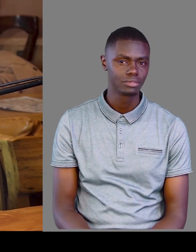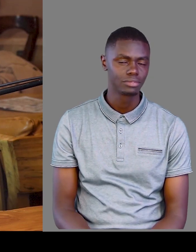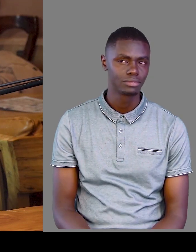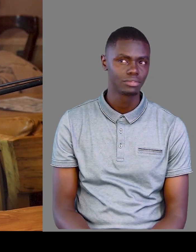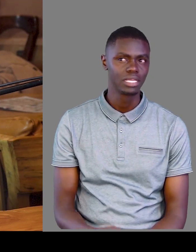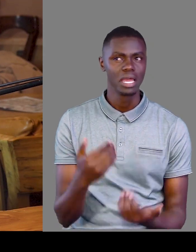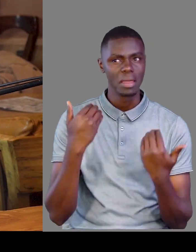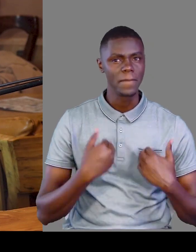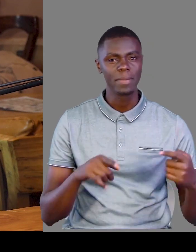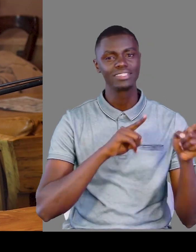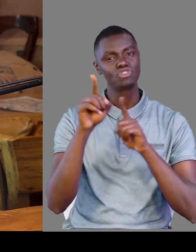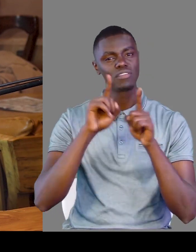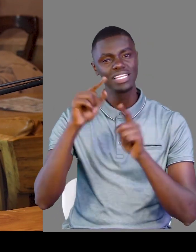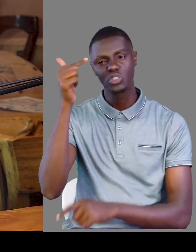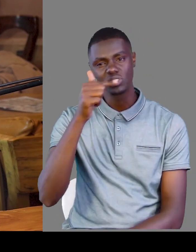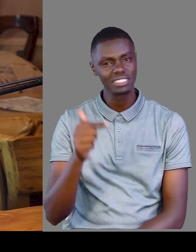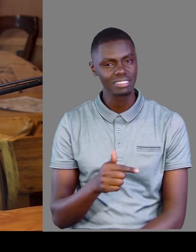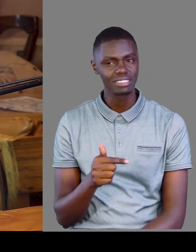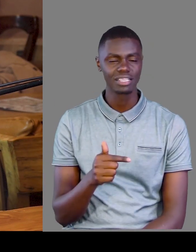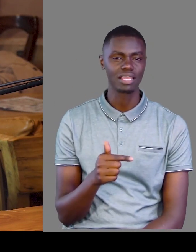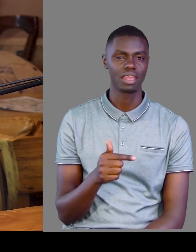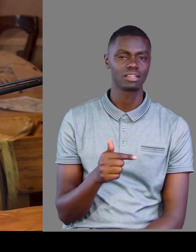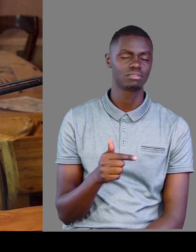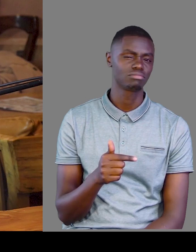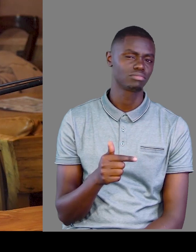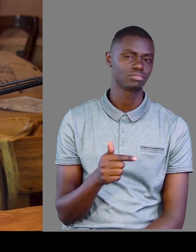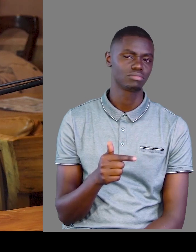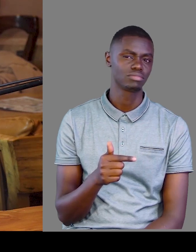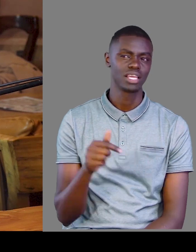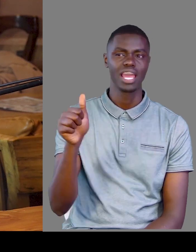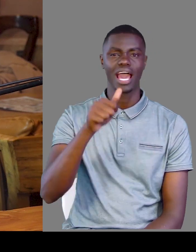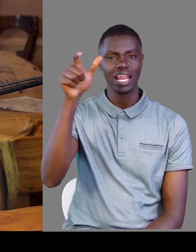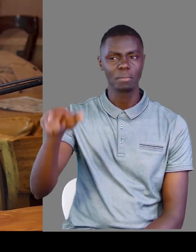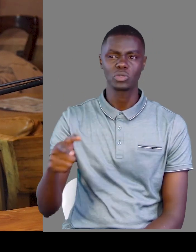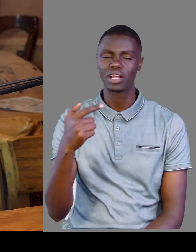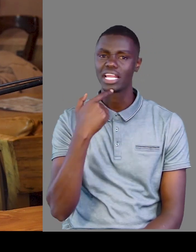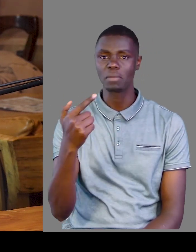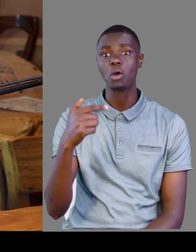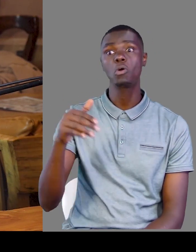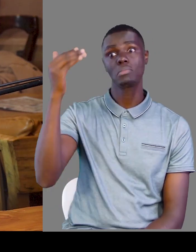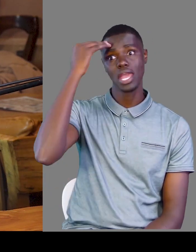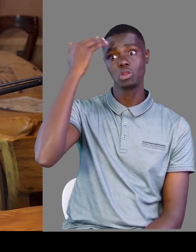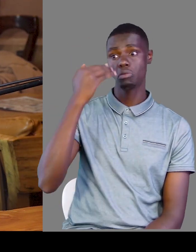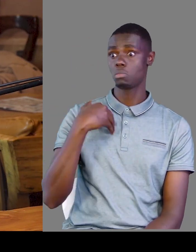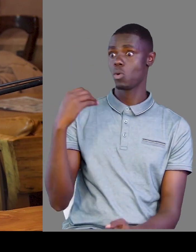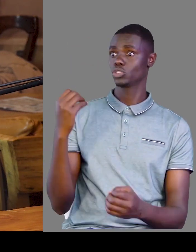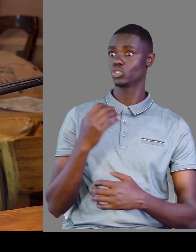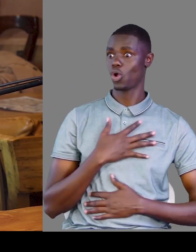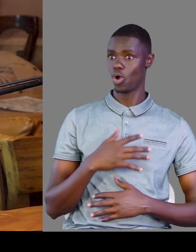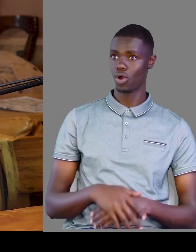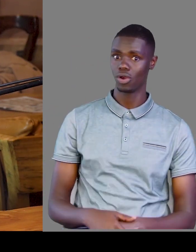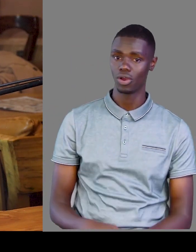mimi kutravel TZ malap zingine za mambo za nature. Jamaa kaniambia ananijua, mimi nilistuka.